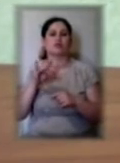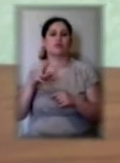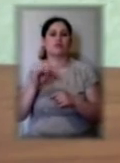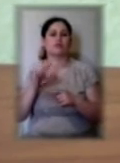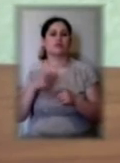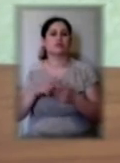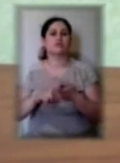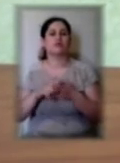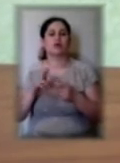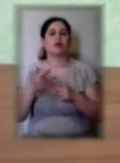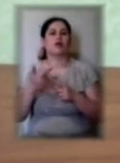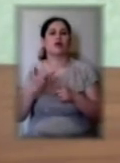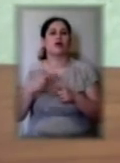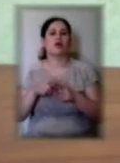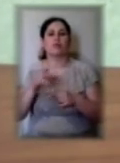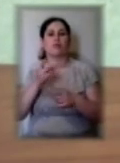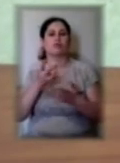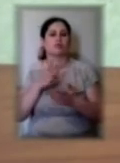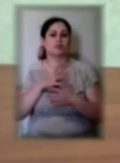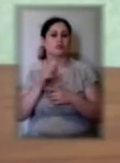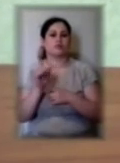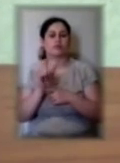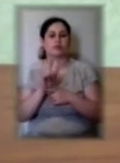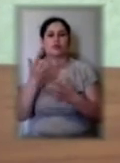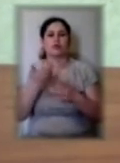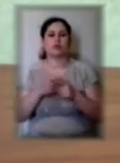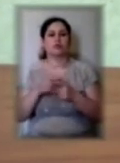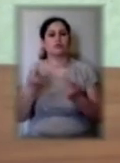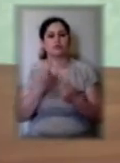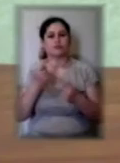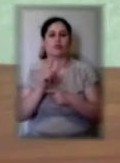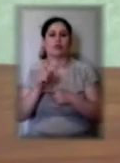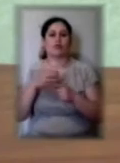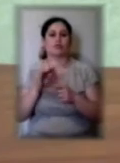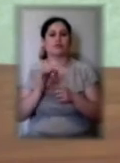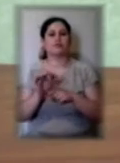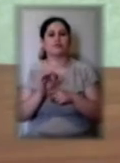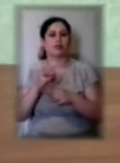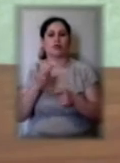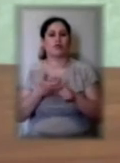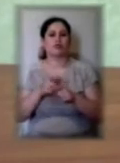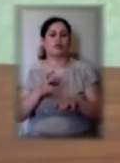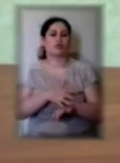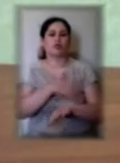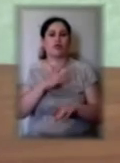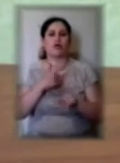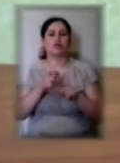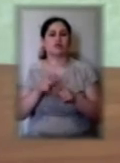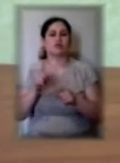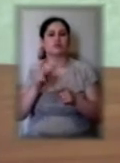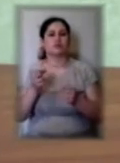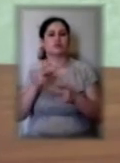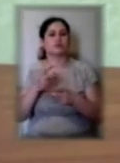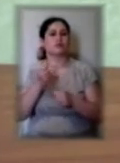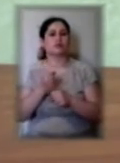того, яка це має бути свічка. Якщо це звичайна свічка, то виготовлення не дуже довге. Якщо це свічка створена спеціально